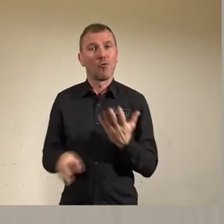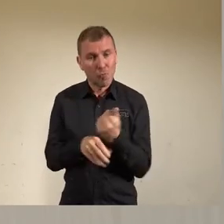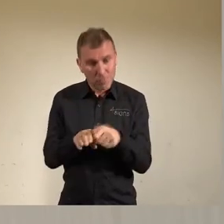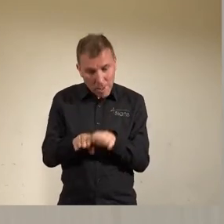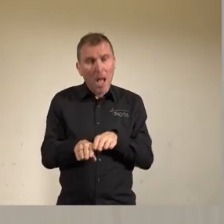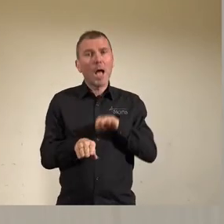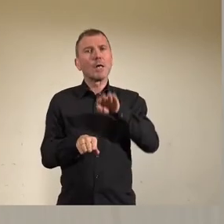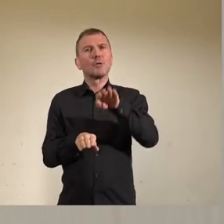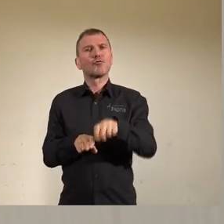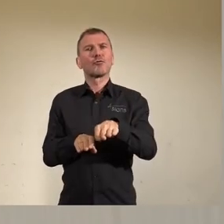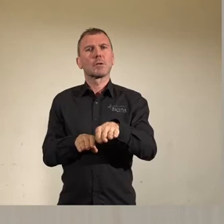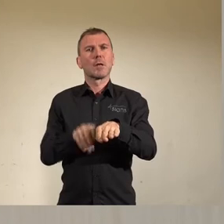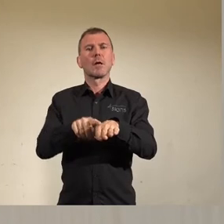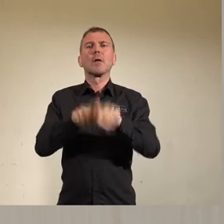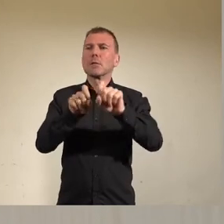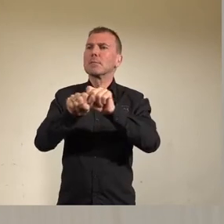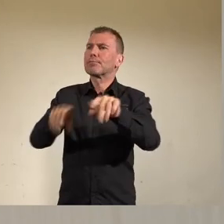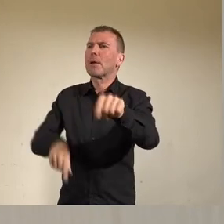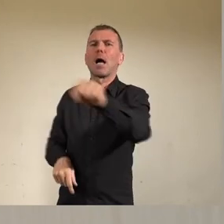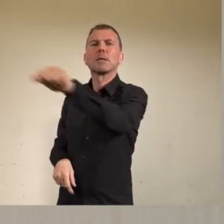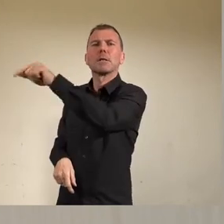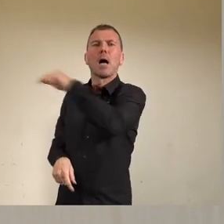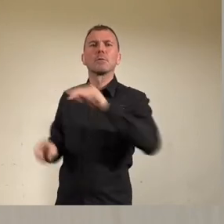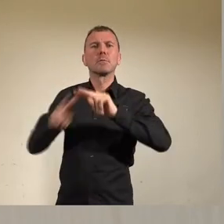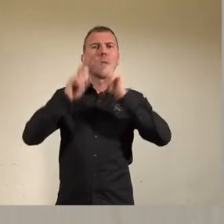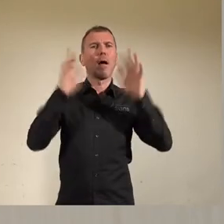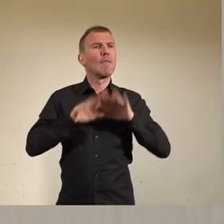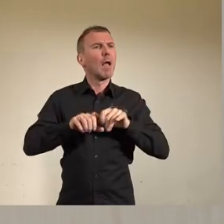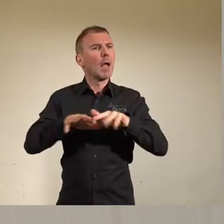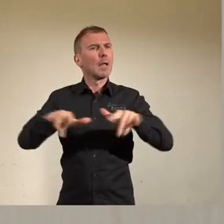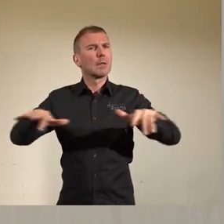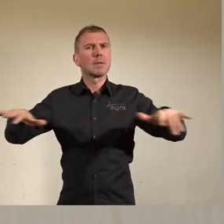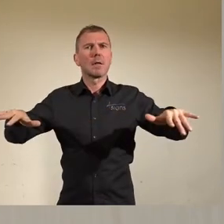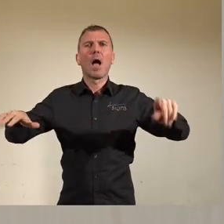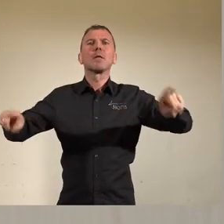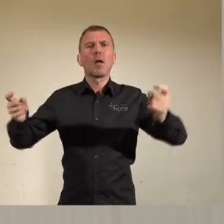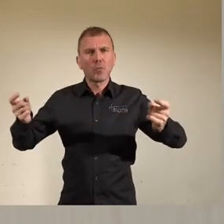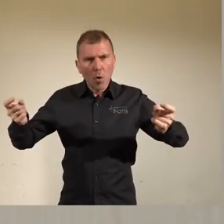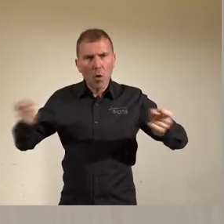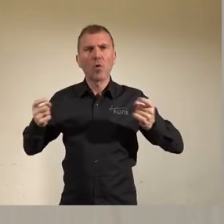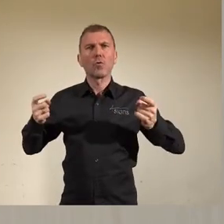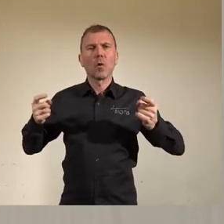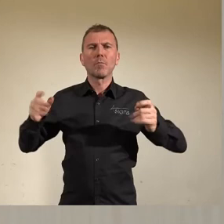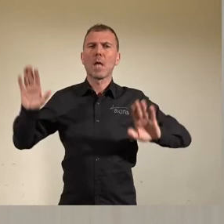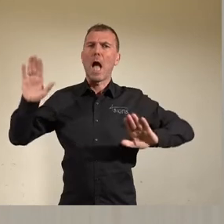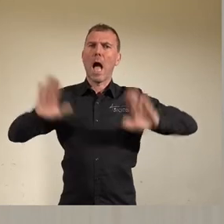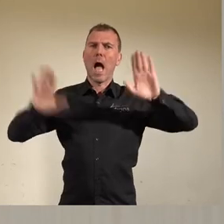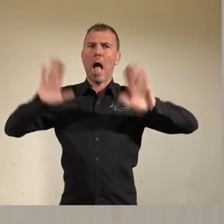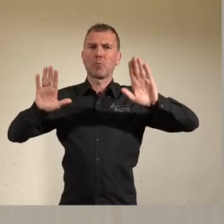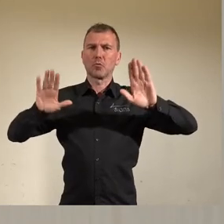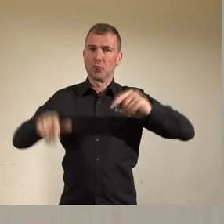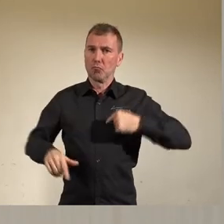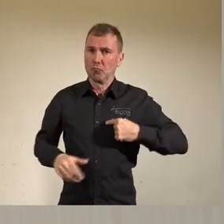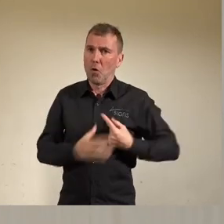danach wird es rausgetragen, unter anderem in die Welt, und es kommt dann zu einer Abstimmung, die verliert man